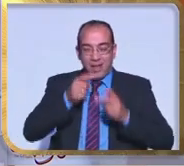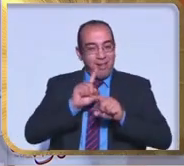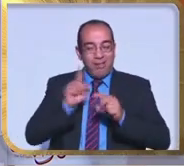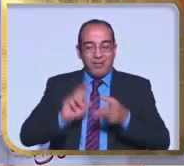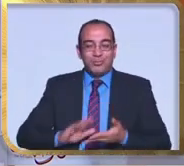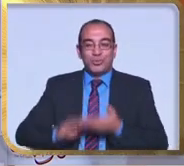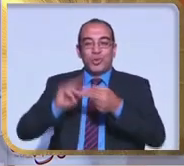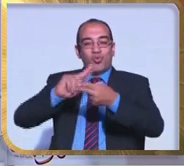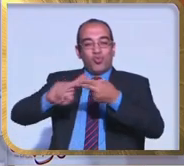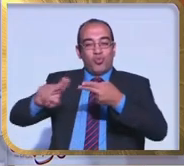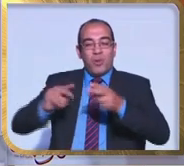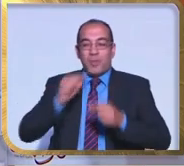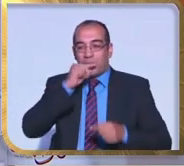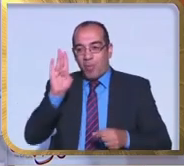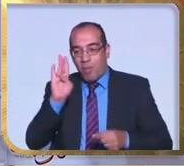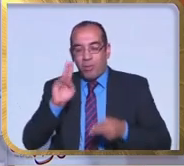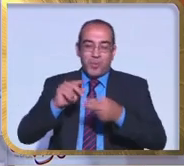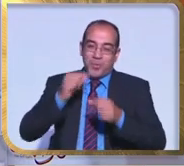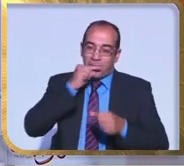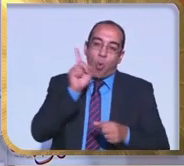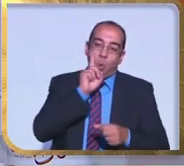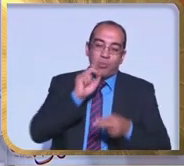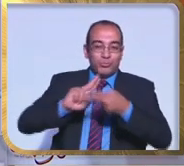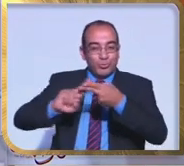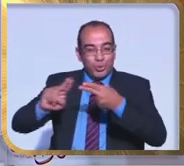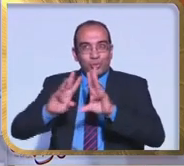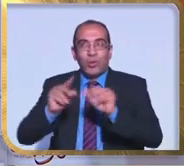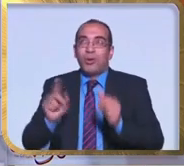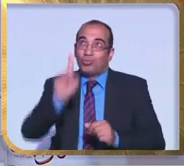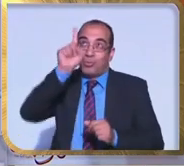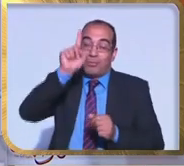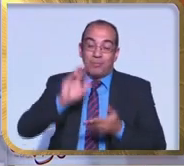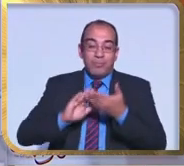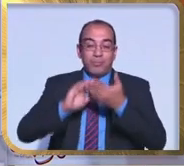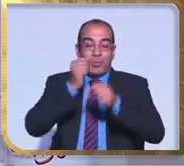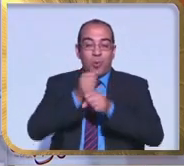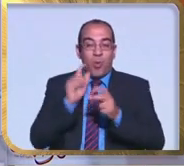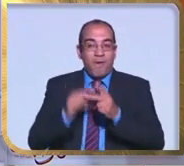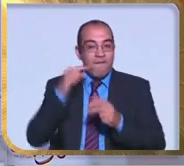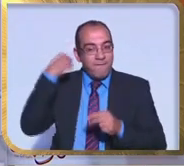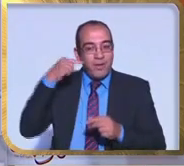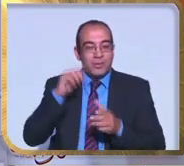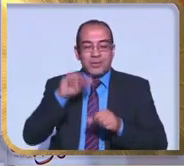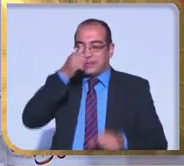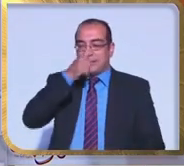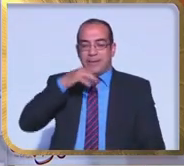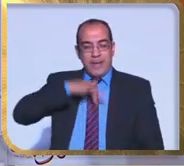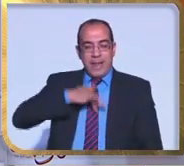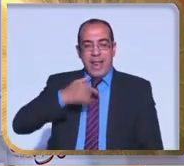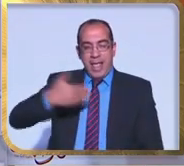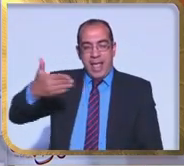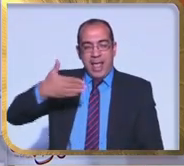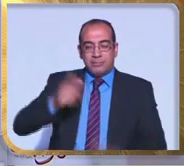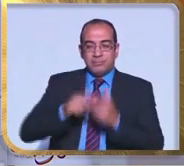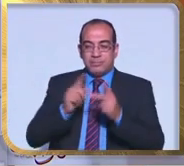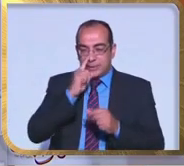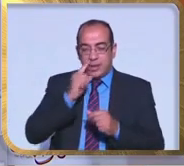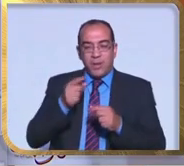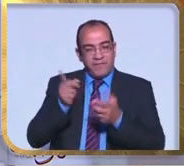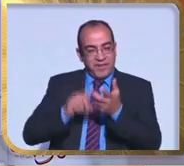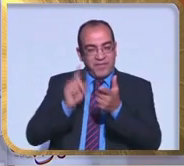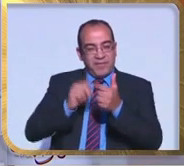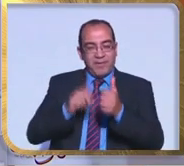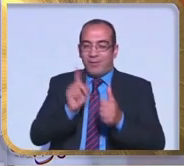حضرتك ومن جانب زوجته. فأرجو أن حضرتك تفكري من هذه الجوانب، مش من فكرة أن أنا زعلانة أنها عملت وأنها سوت